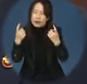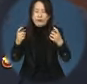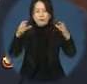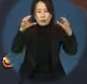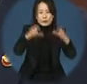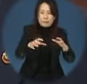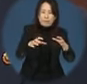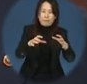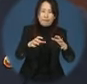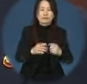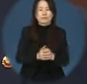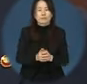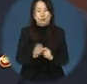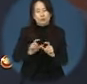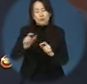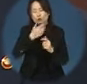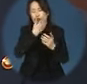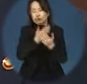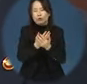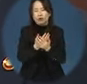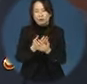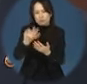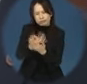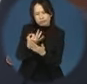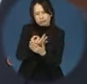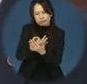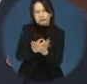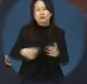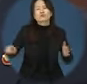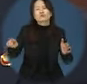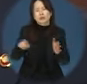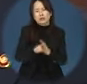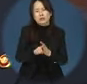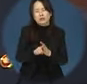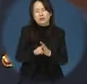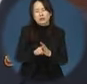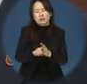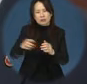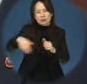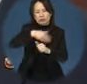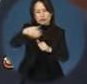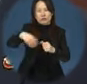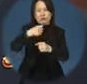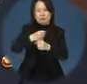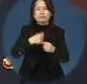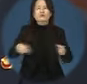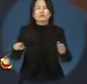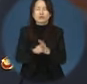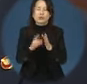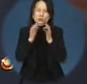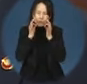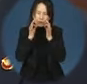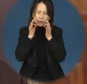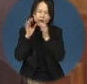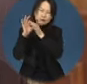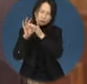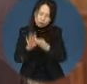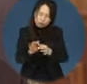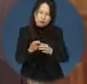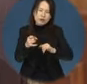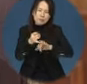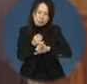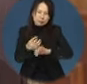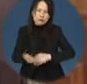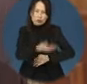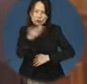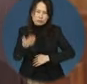모임을 한다고 예 더 중요하 생업을 할 수 있는 그정도 이 없거늘 만드는 위한 그런 너 역 계속해서 반드시